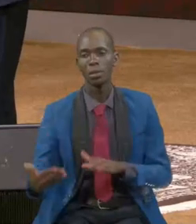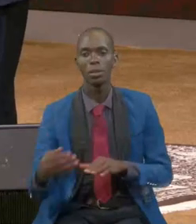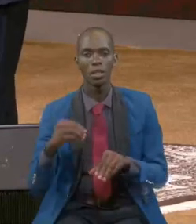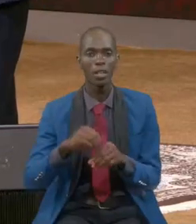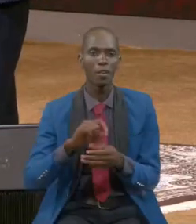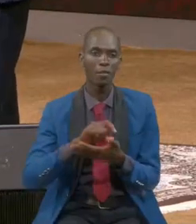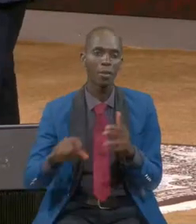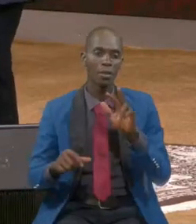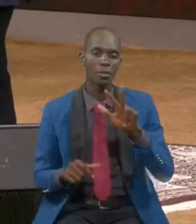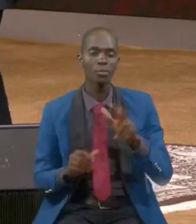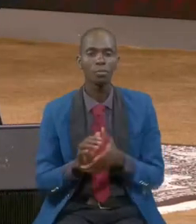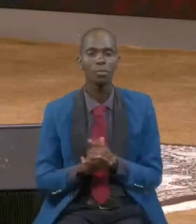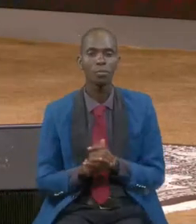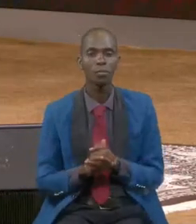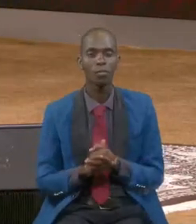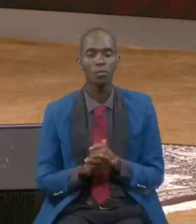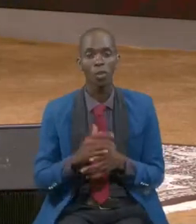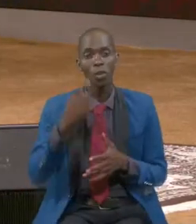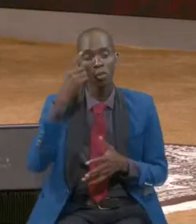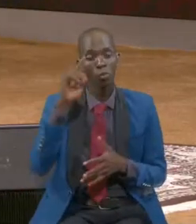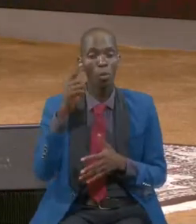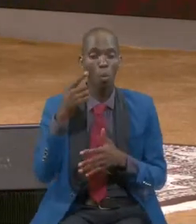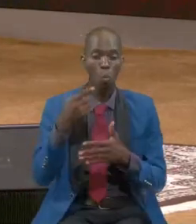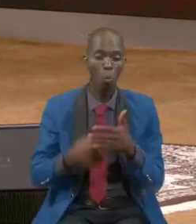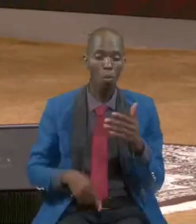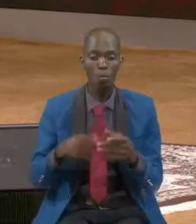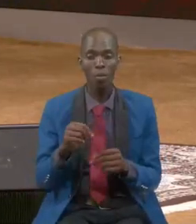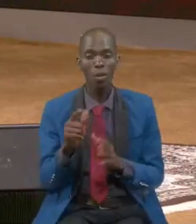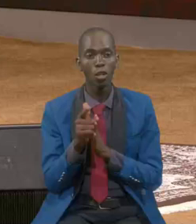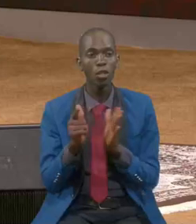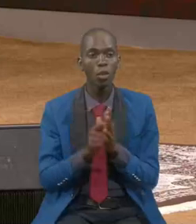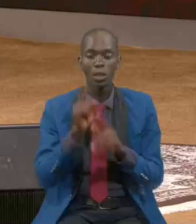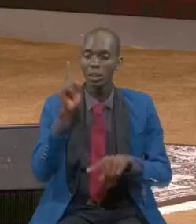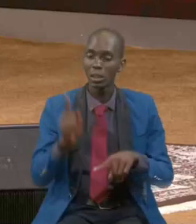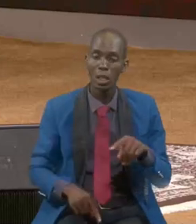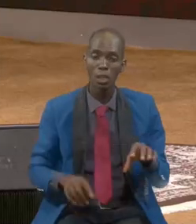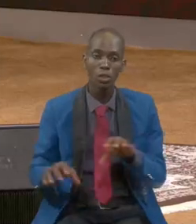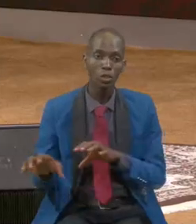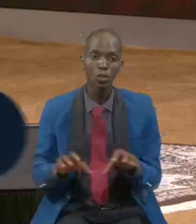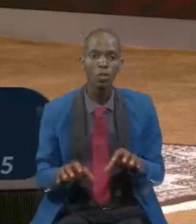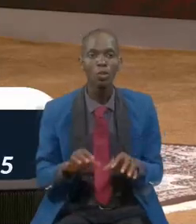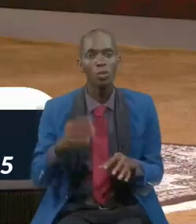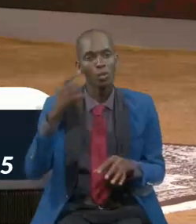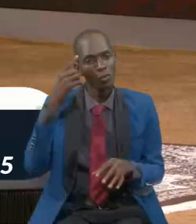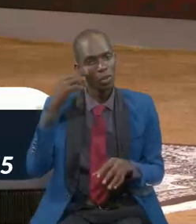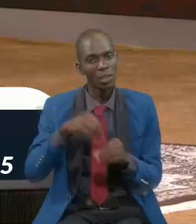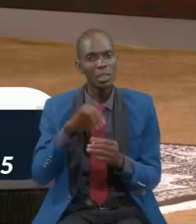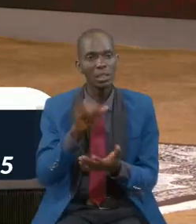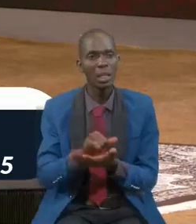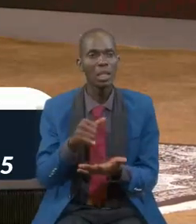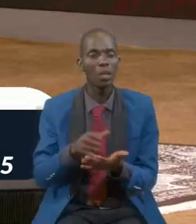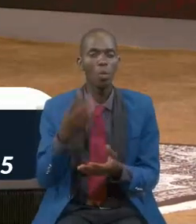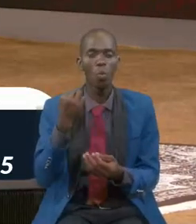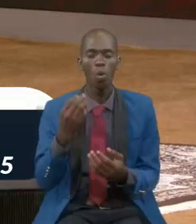3. Car chose impossible à la loi, parce que la chair